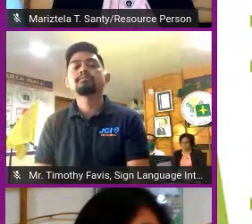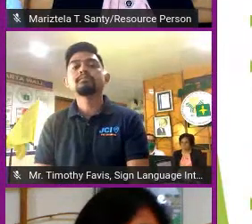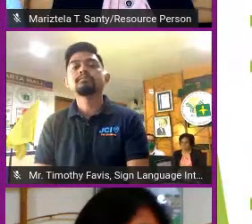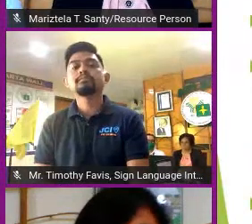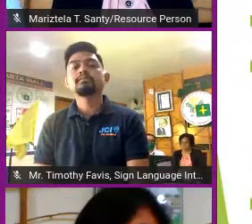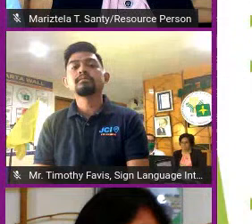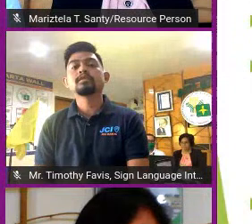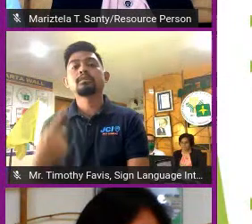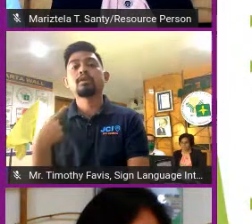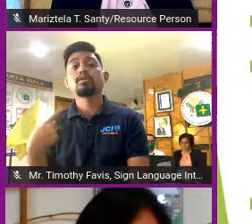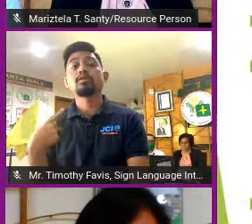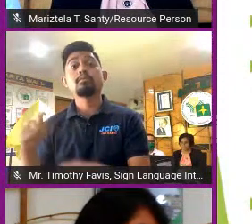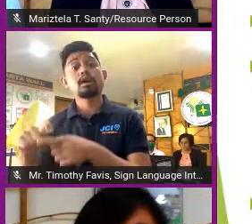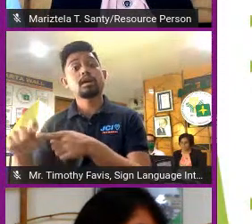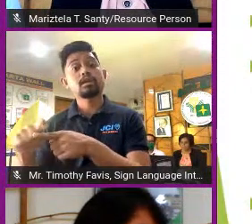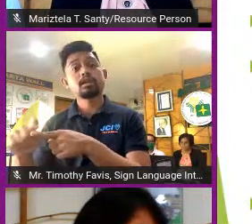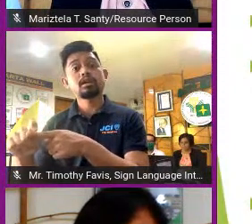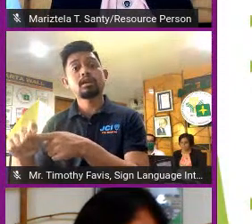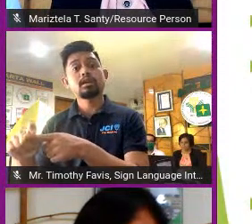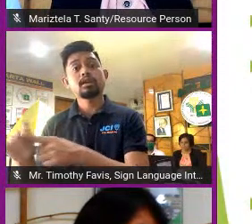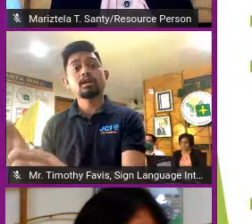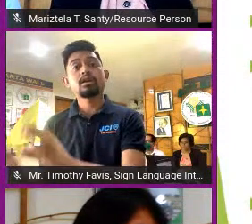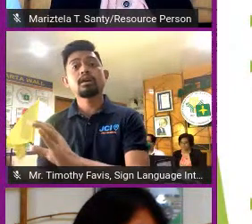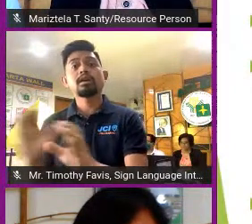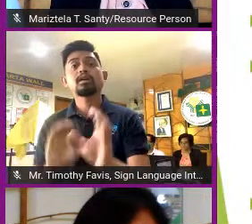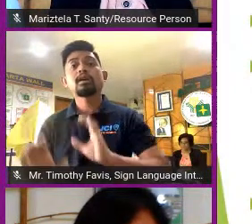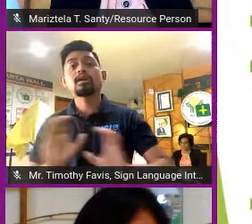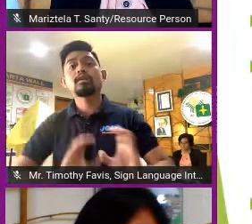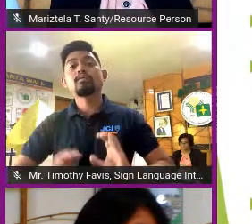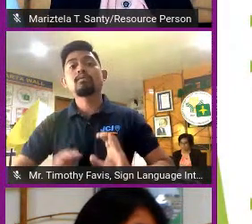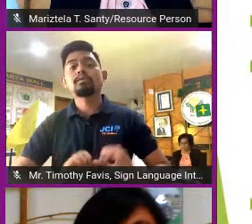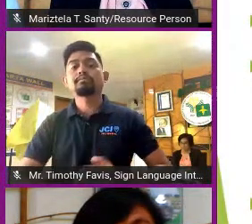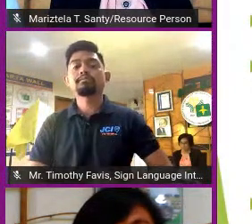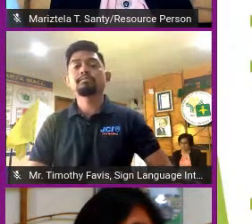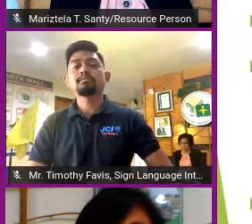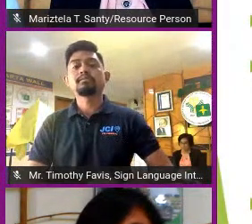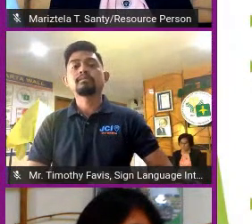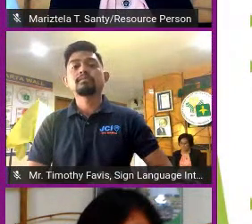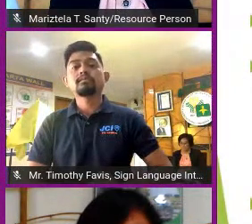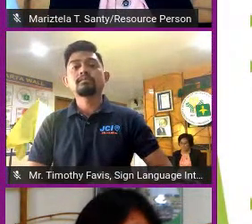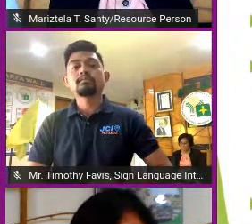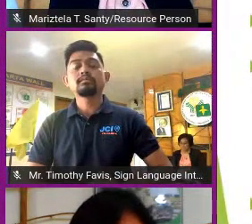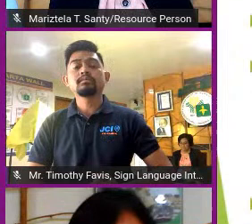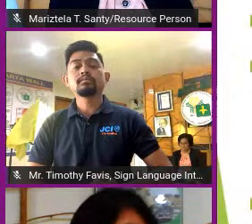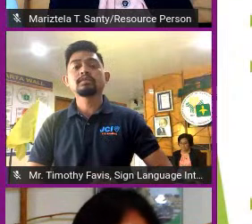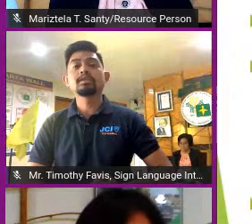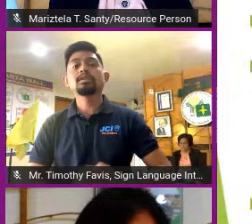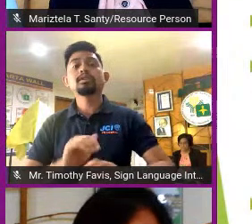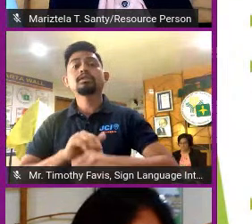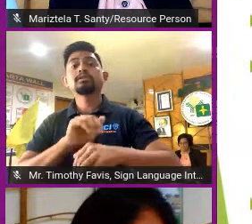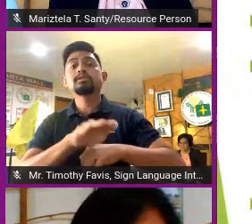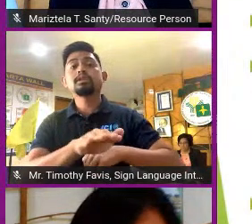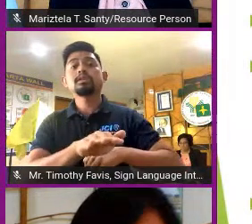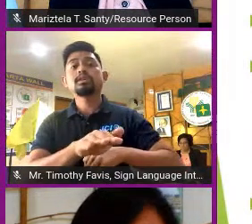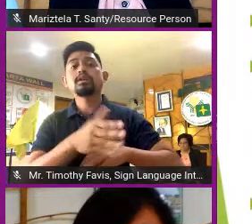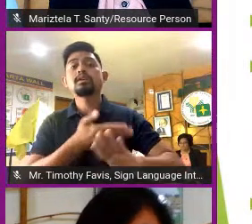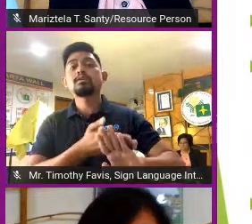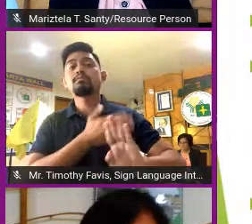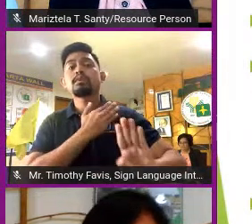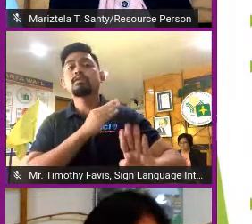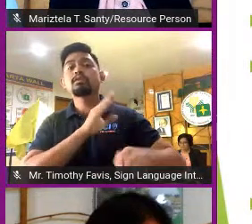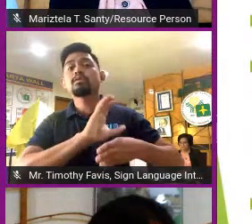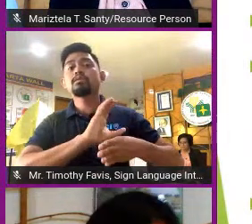pagsasanay na gagawin after ng discussion ng ating resource person. Yan po ay isi-send namin bago